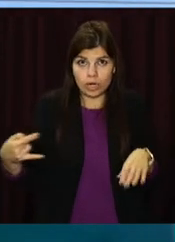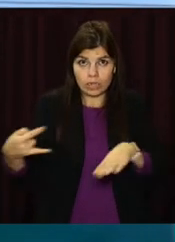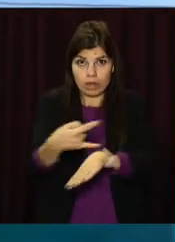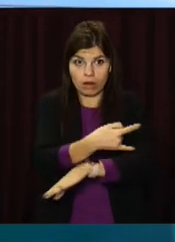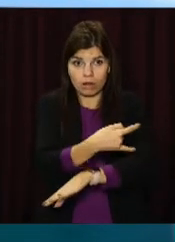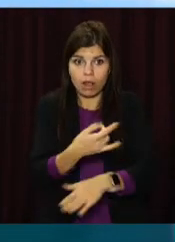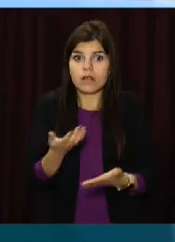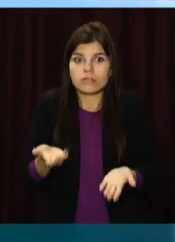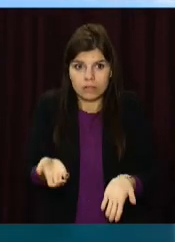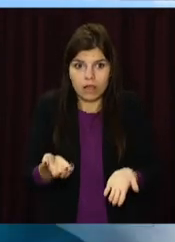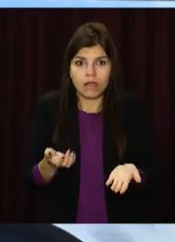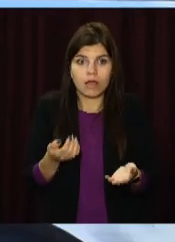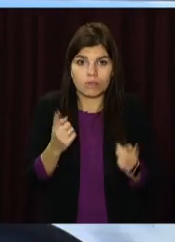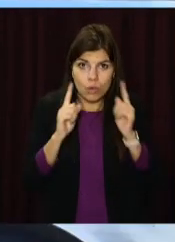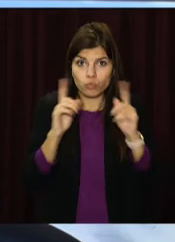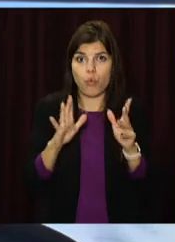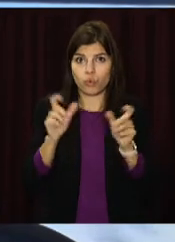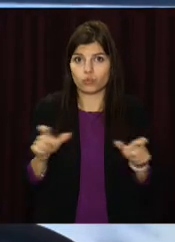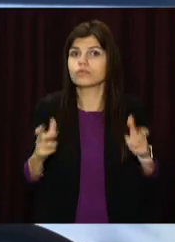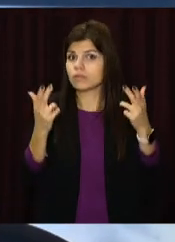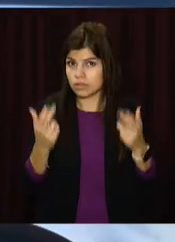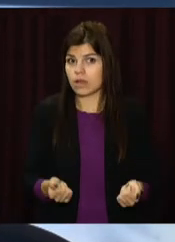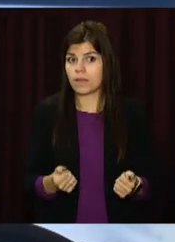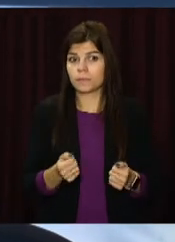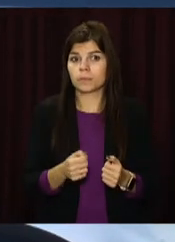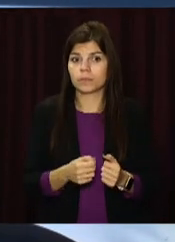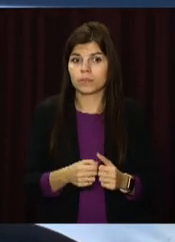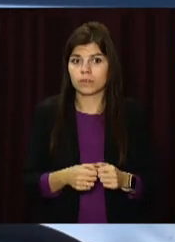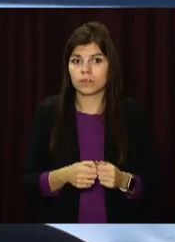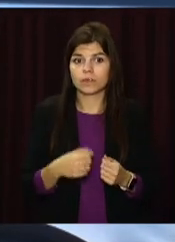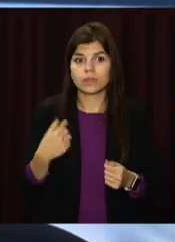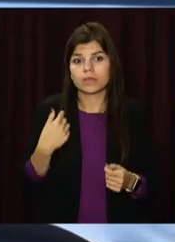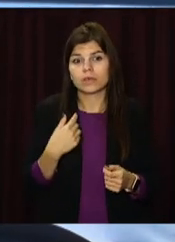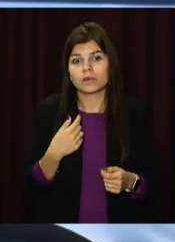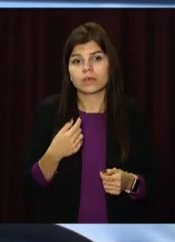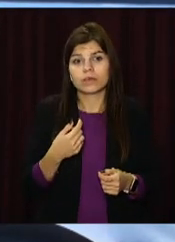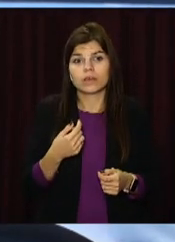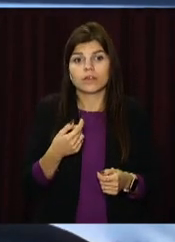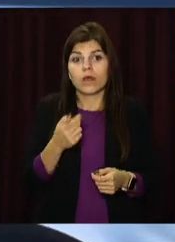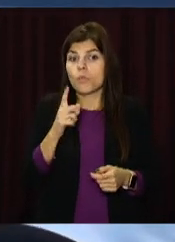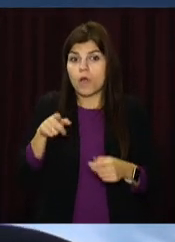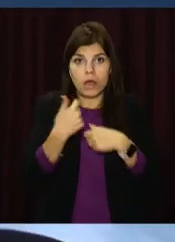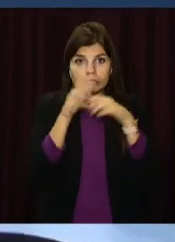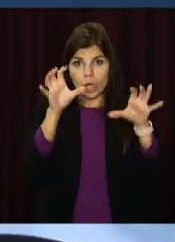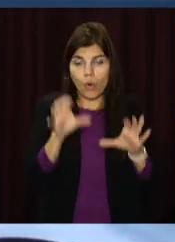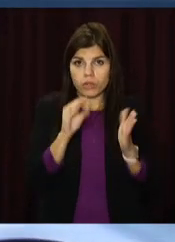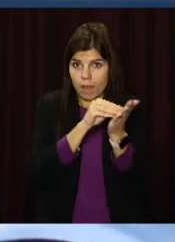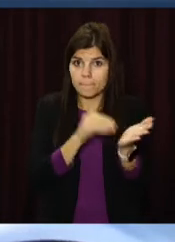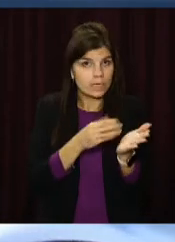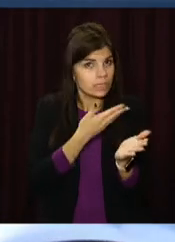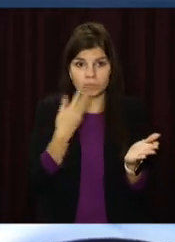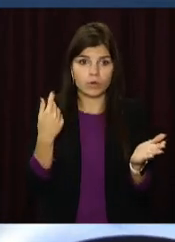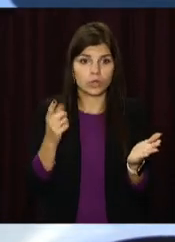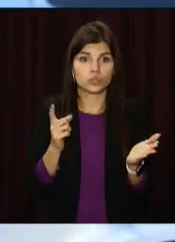Це, звісно, якісь неудобства людям. Да. Все-таки, я не знаю, в Конституції не прописано, що кожен